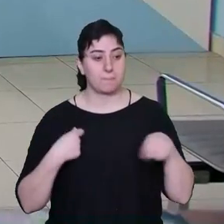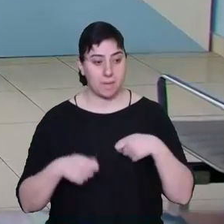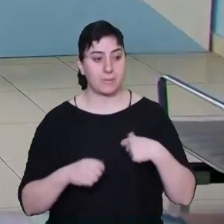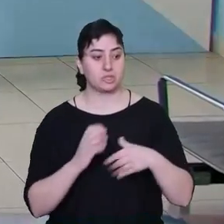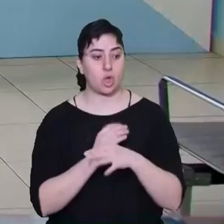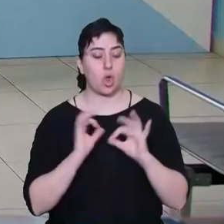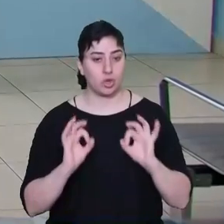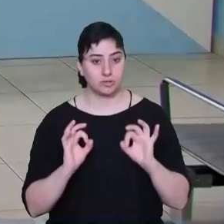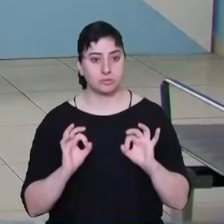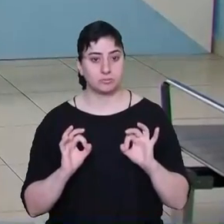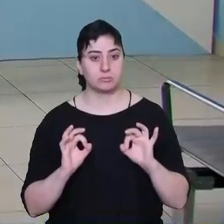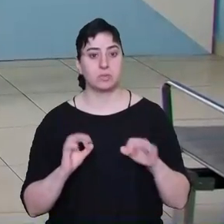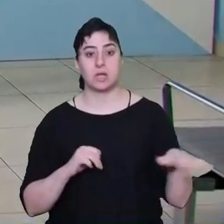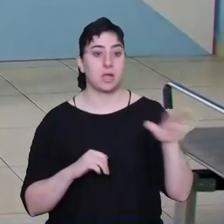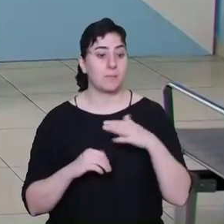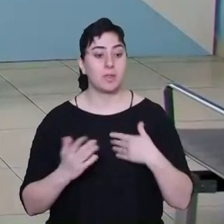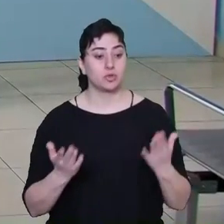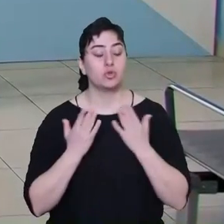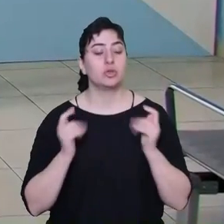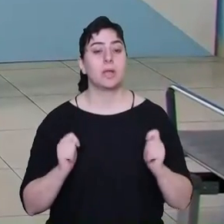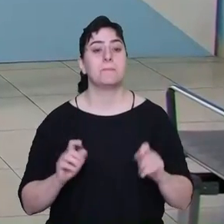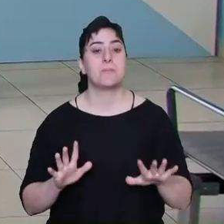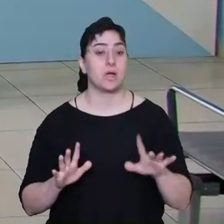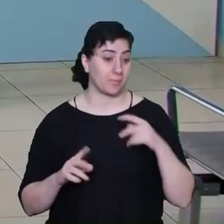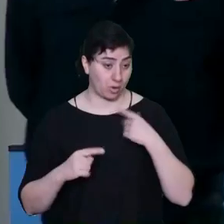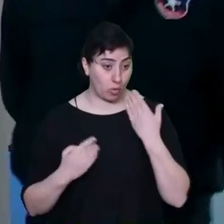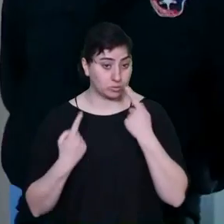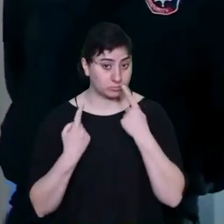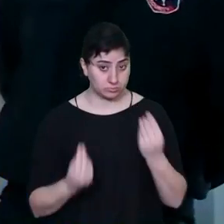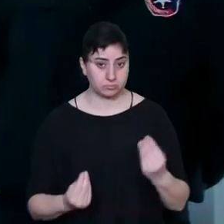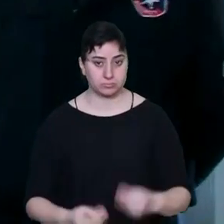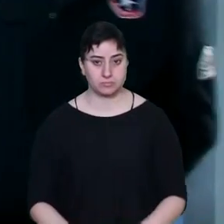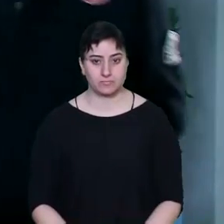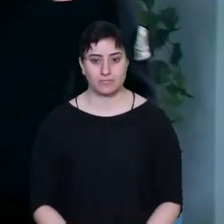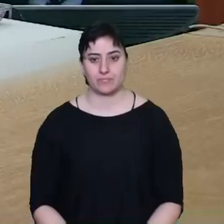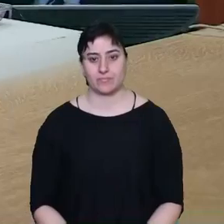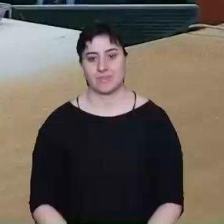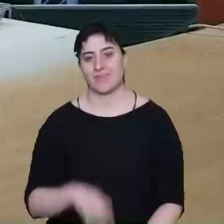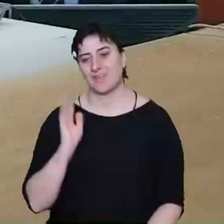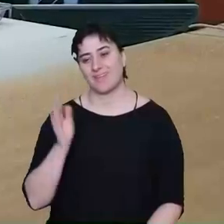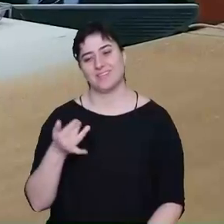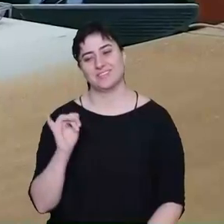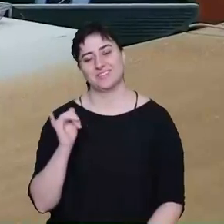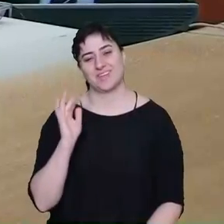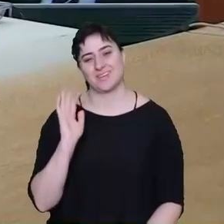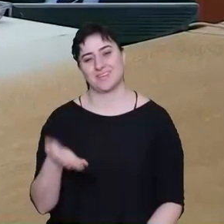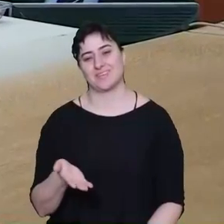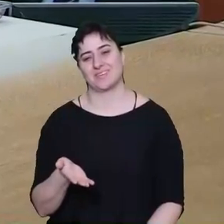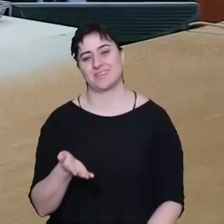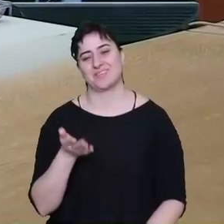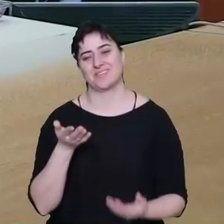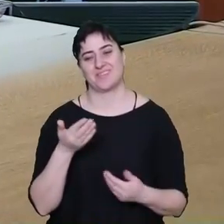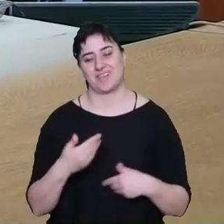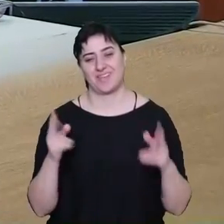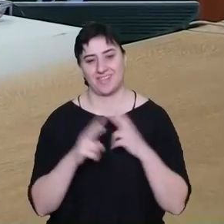soyacağım ve kimse beni engellemeye çalışmasın. Bakın, baştan söylüyorum. Ya bırak Allah aşkına Nurhan. Herkes gülüyor ya.